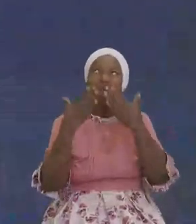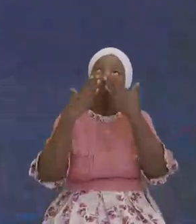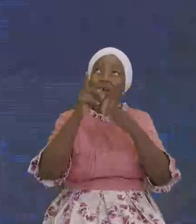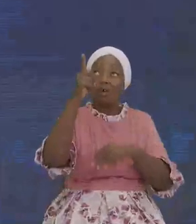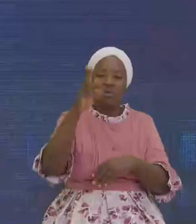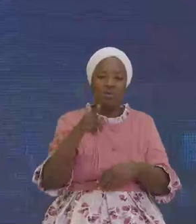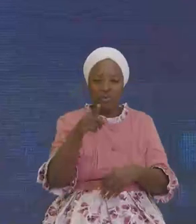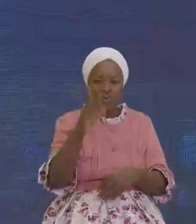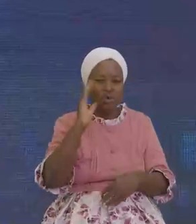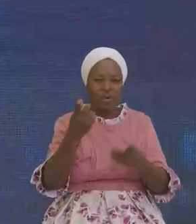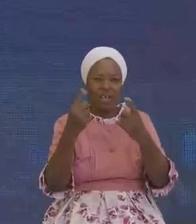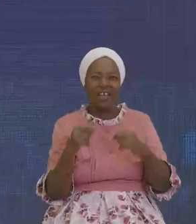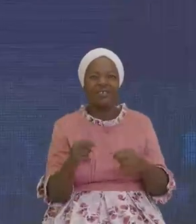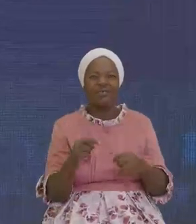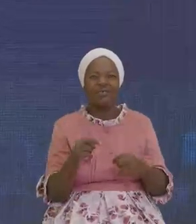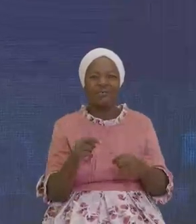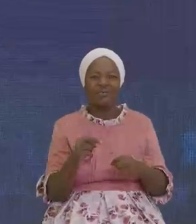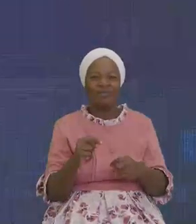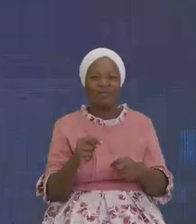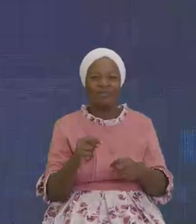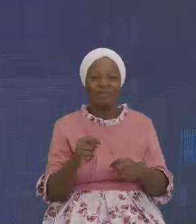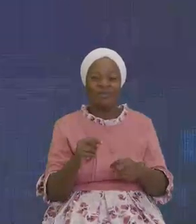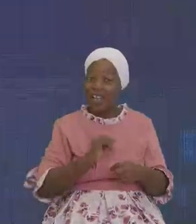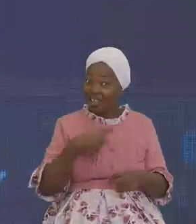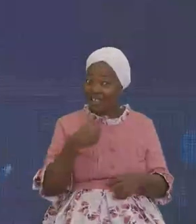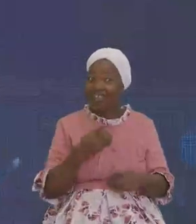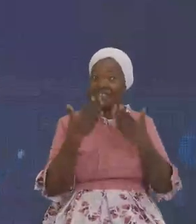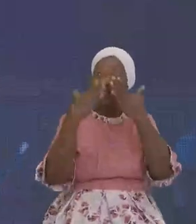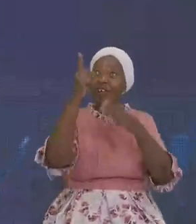Il t'appelle. Dieu merci, tu vas venir.